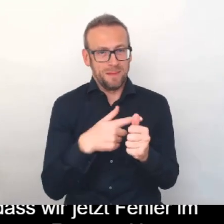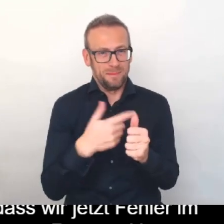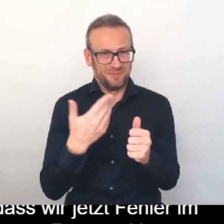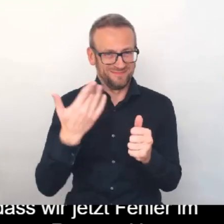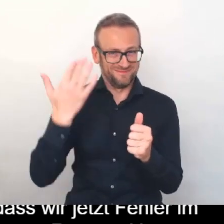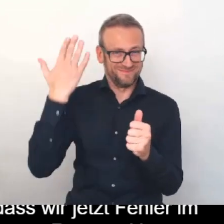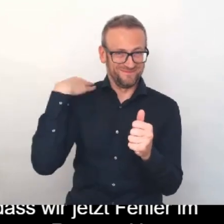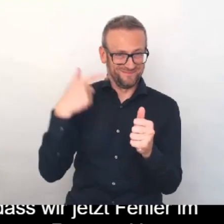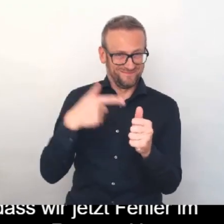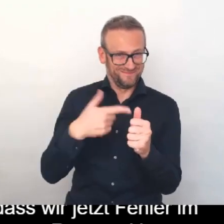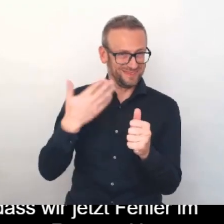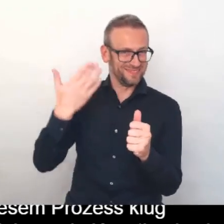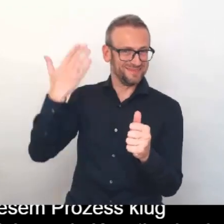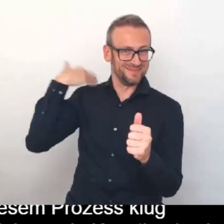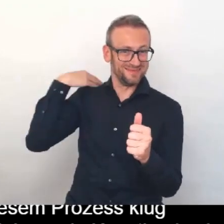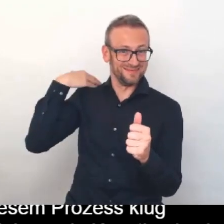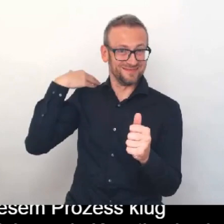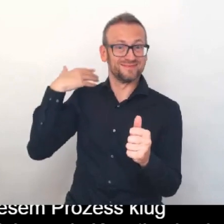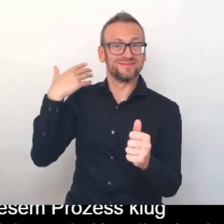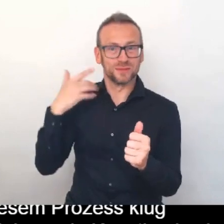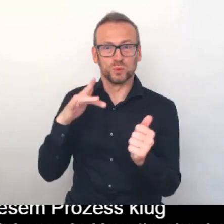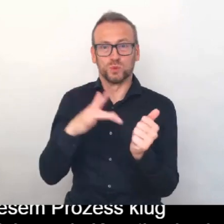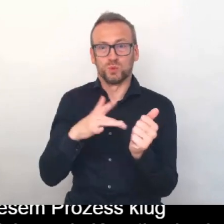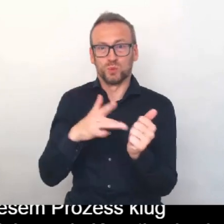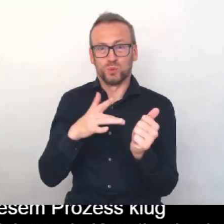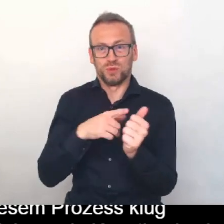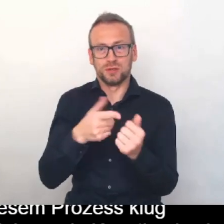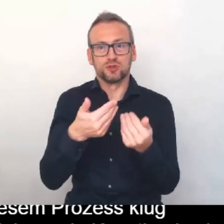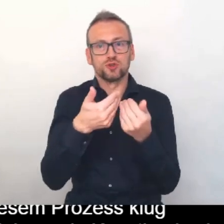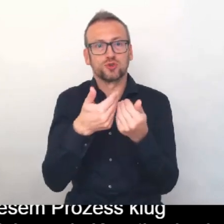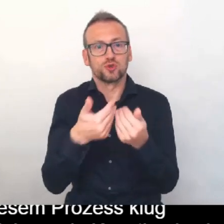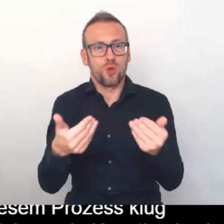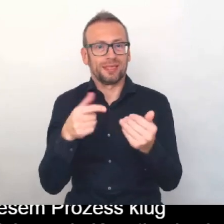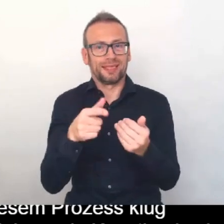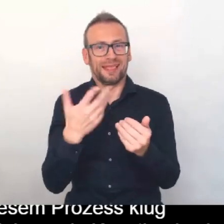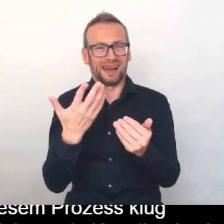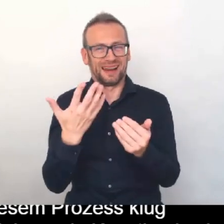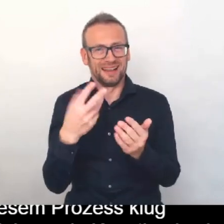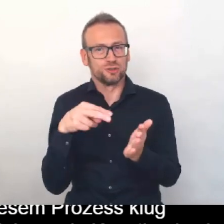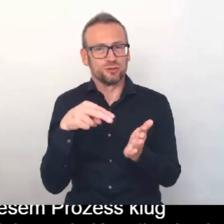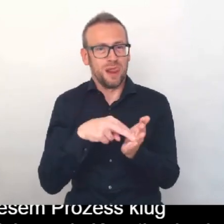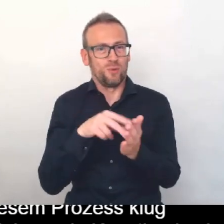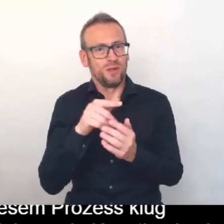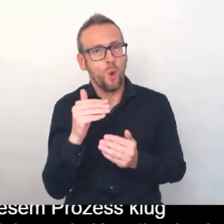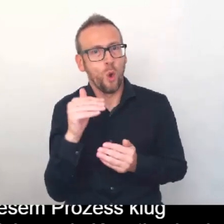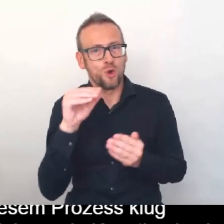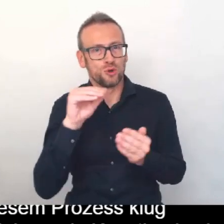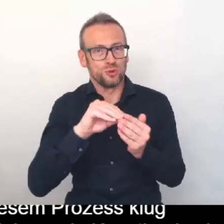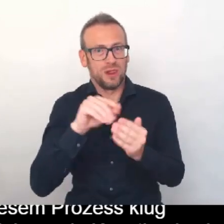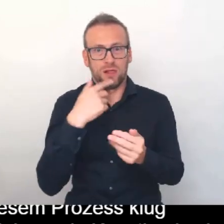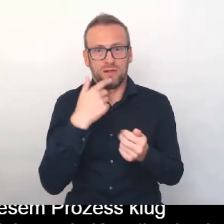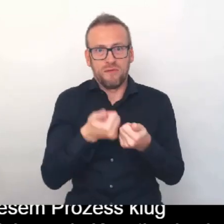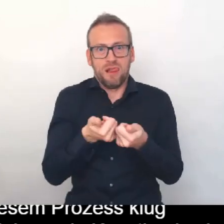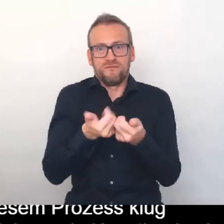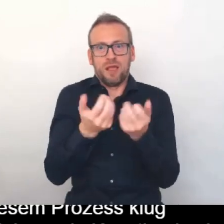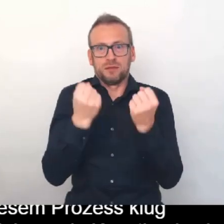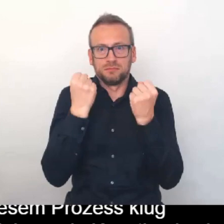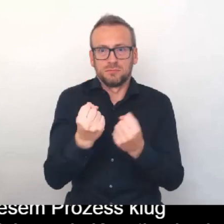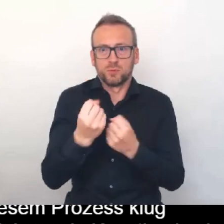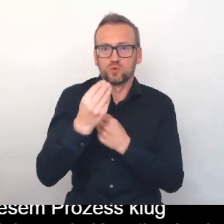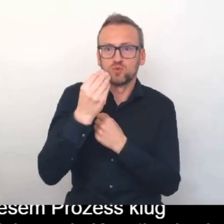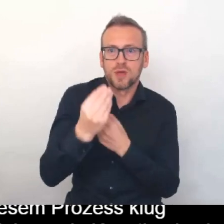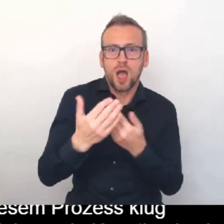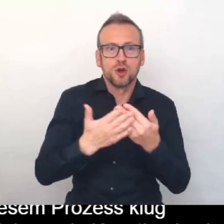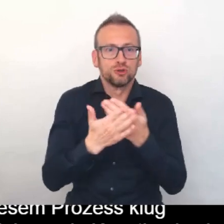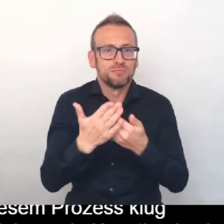mit den Eckpunkten zufrieden. Wir werden in den Details sicher dann in intensiven